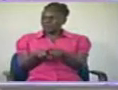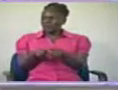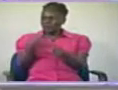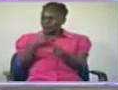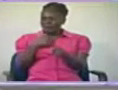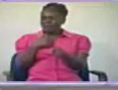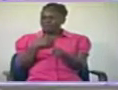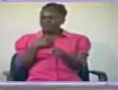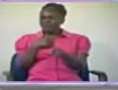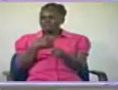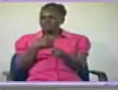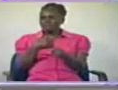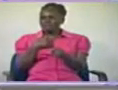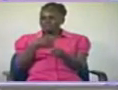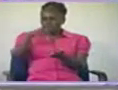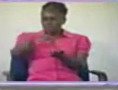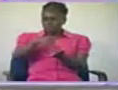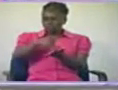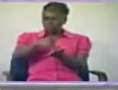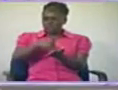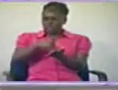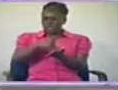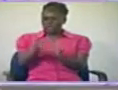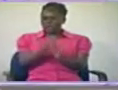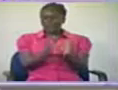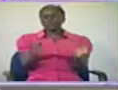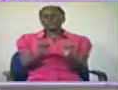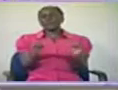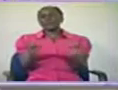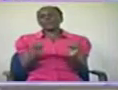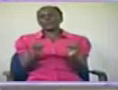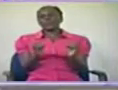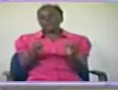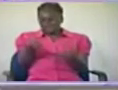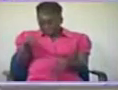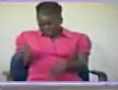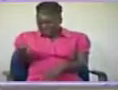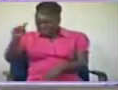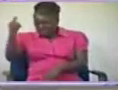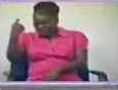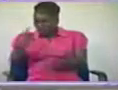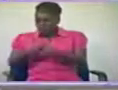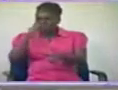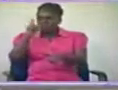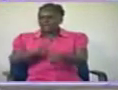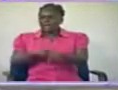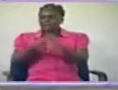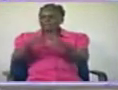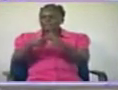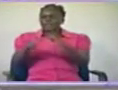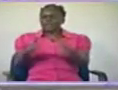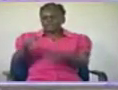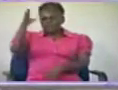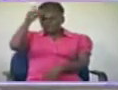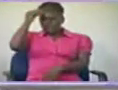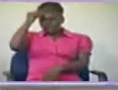tumeweka katika ile framework. Hatukuwa na framework hata. Hii ndio framework ya kwanza tangu tuanze mambo ya elimu